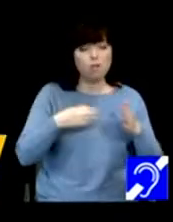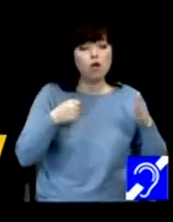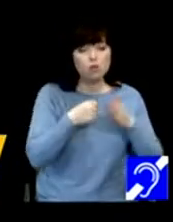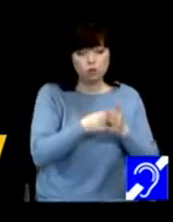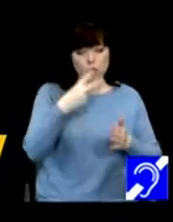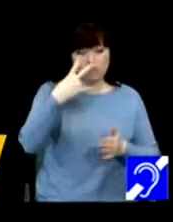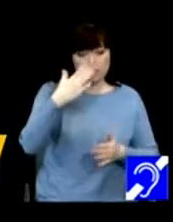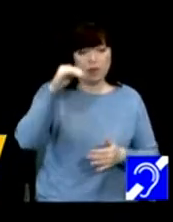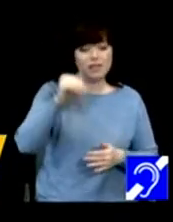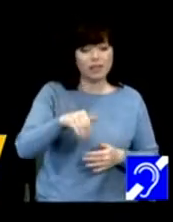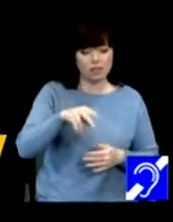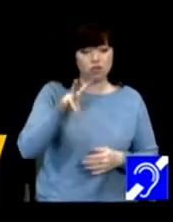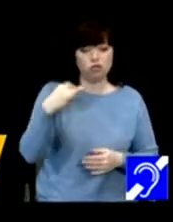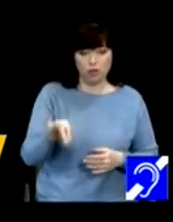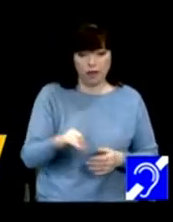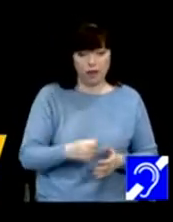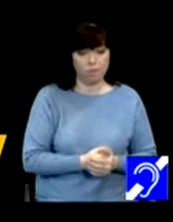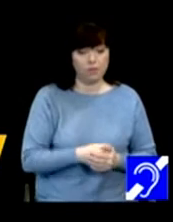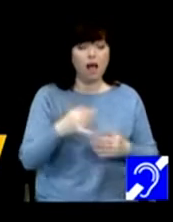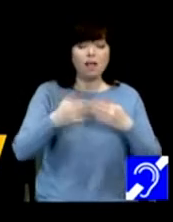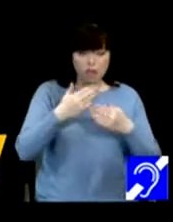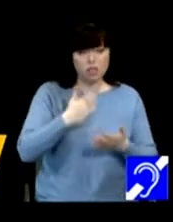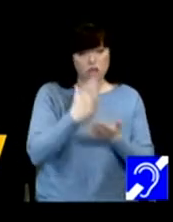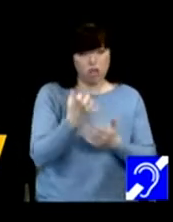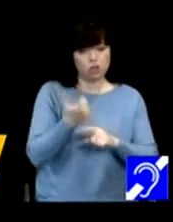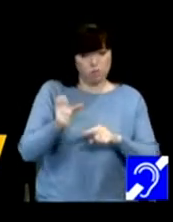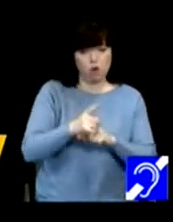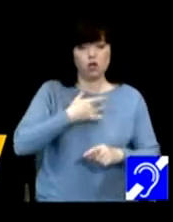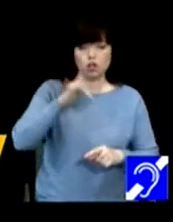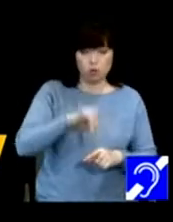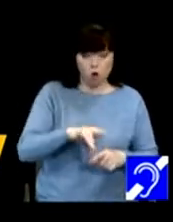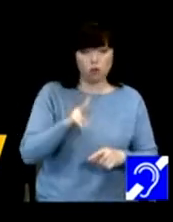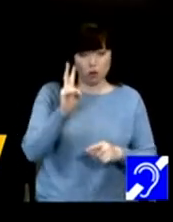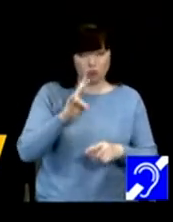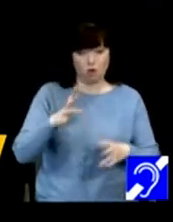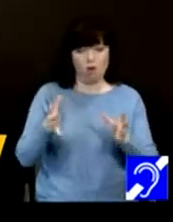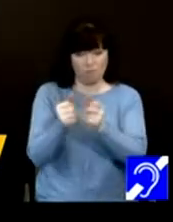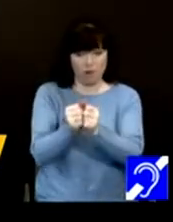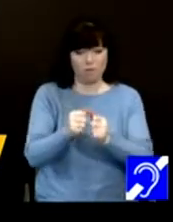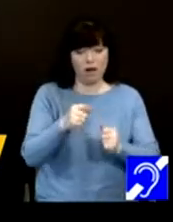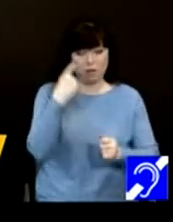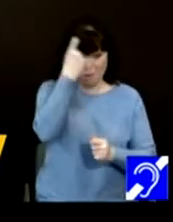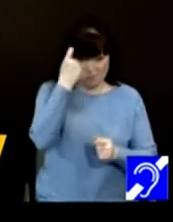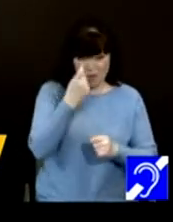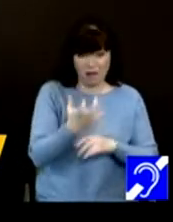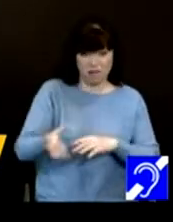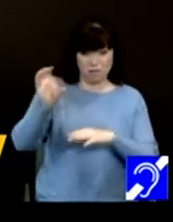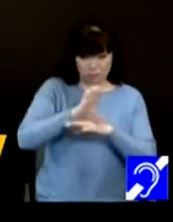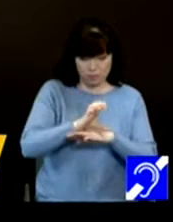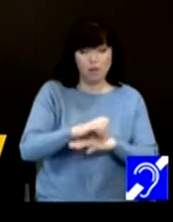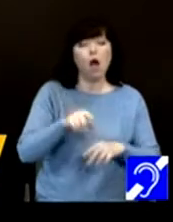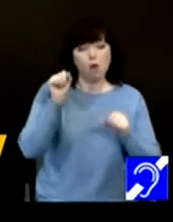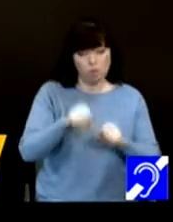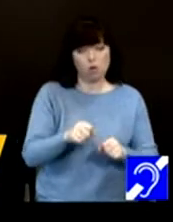la 25.000 de lei. Pedepsele sunt și mai aspre în cazul șoferilor prinși în stare de ebrietate avansată la volan.